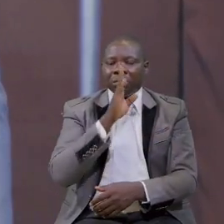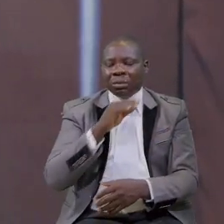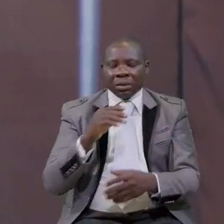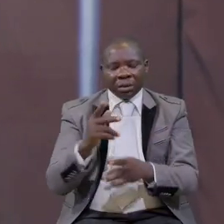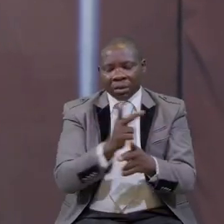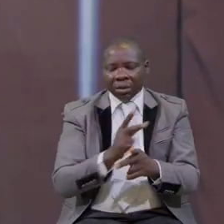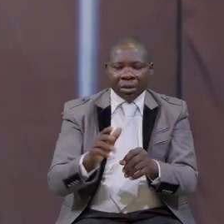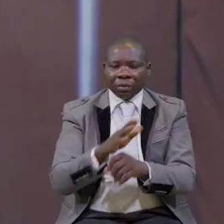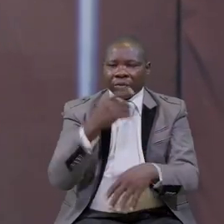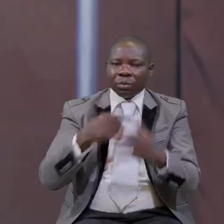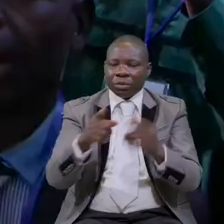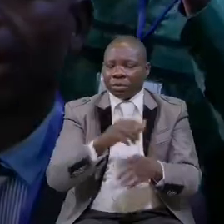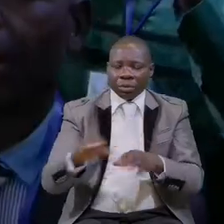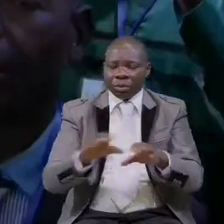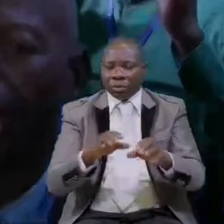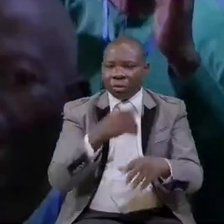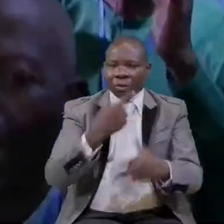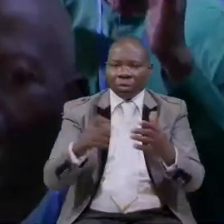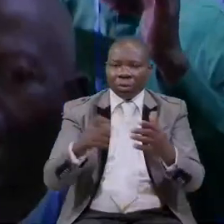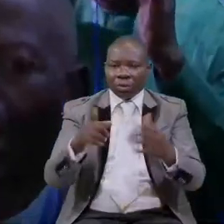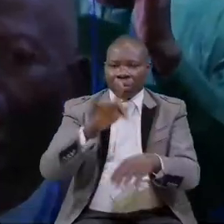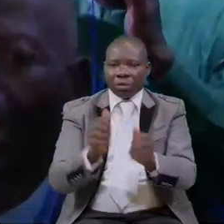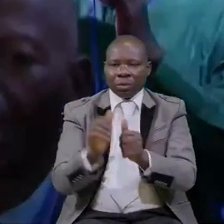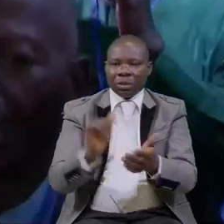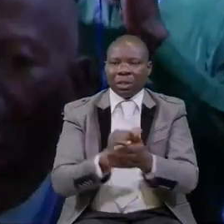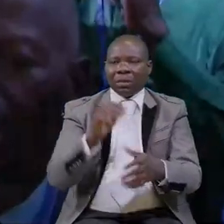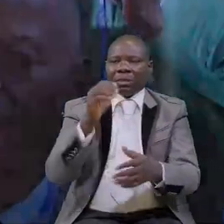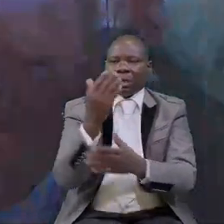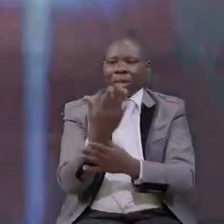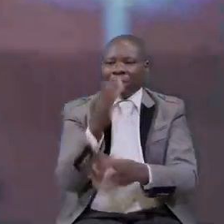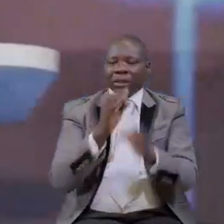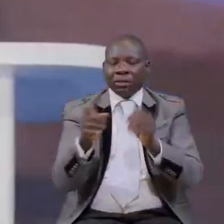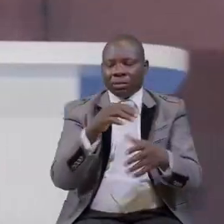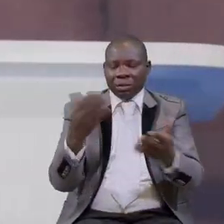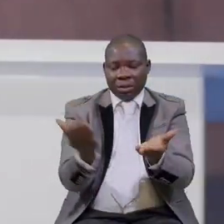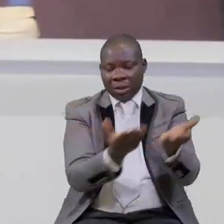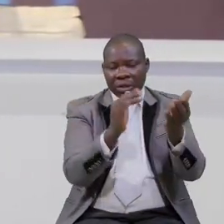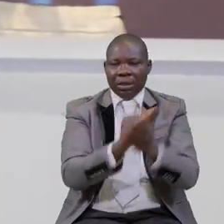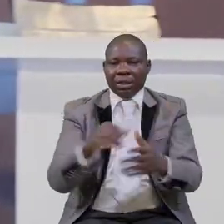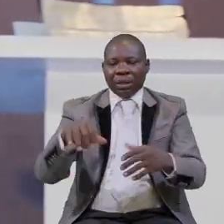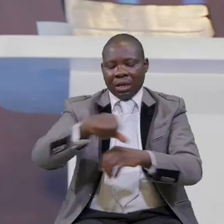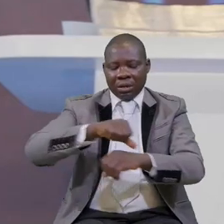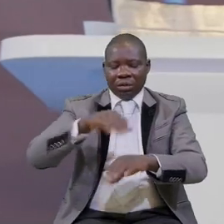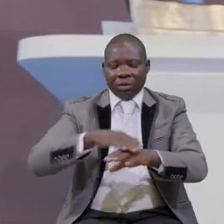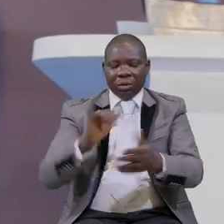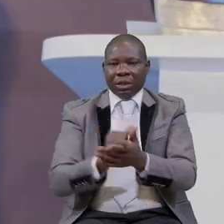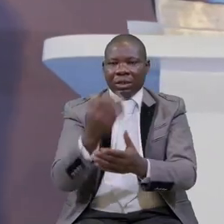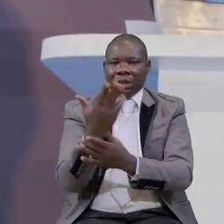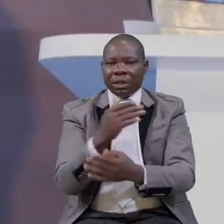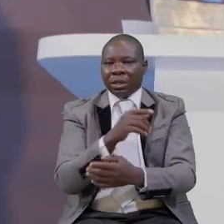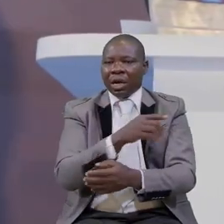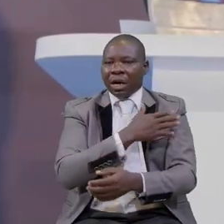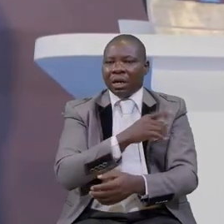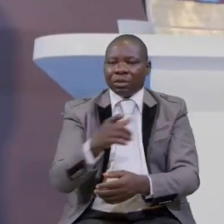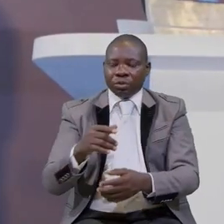Et faites attention avec ce que vous faites, ce que vous touchez avec cette main. Si vous portez cette onction dans cette main,